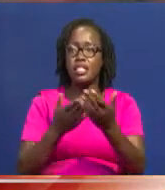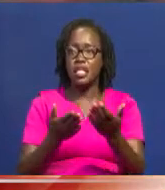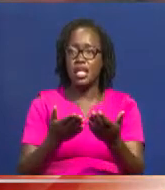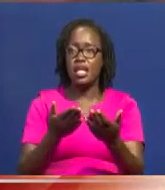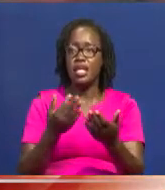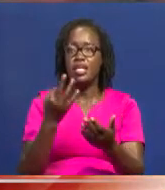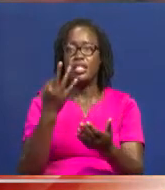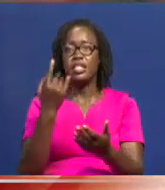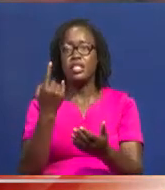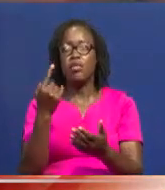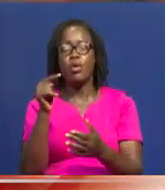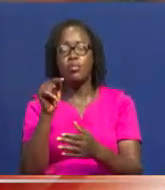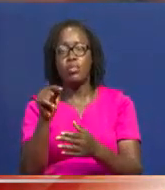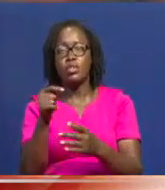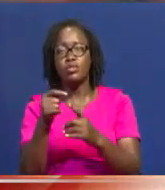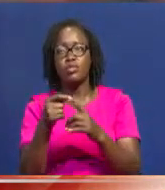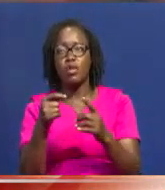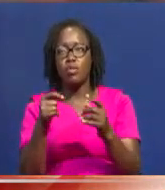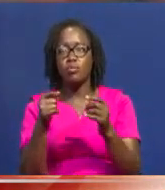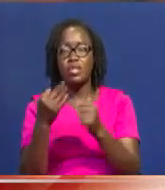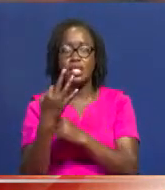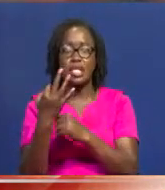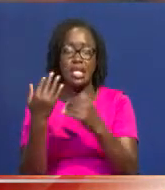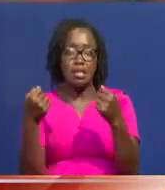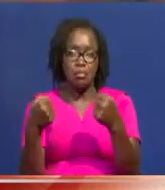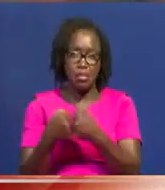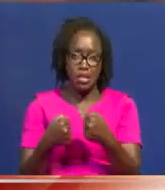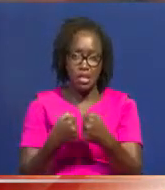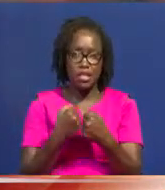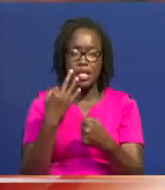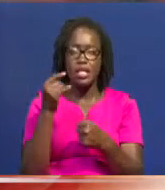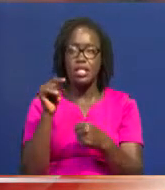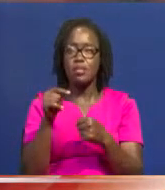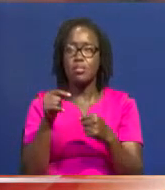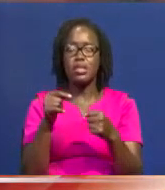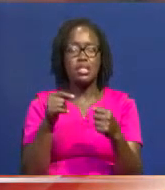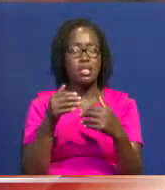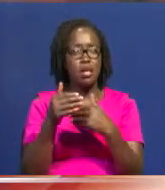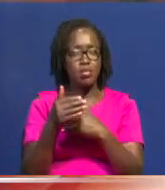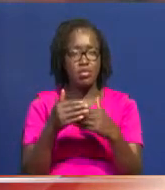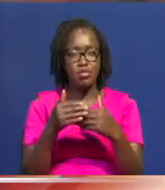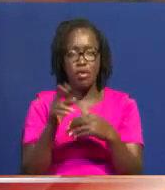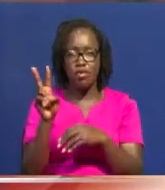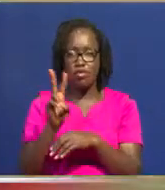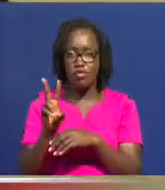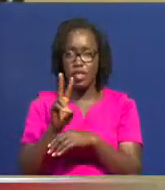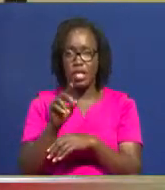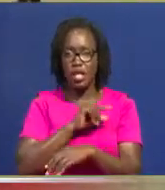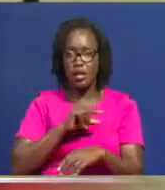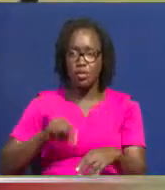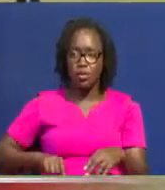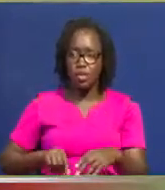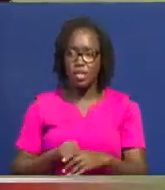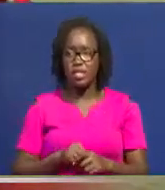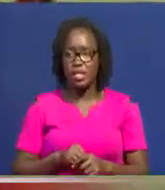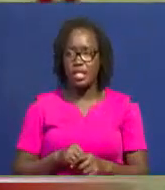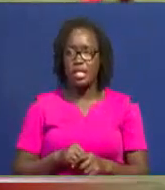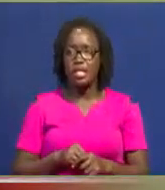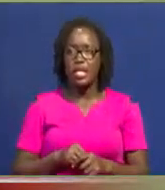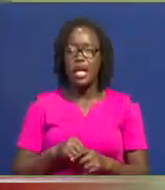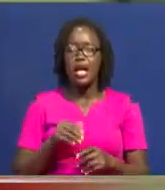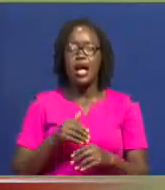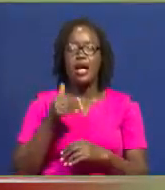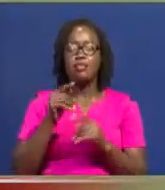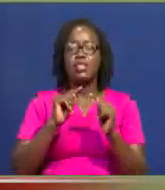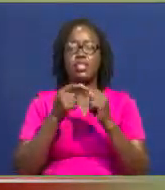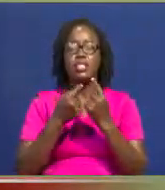kwa alama 31 kutokana na mechi 13, alama 3 mbele wa kinzani wao wa karibu Viga Queens. Akizungumza baada ya